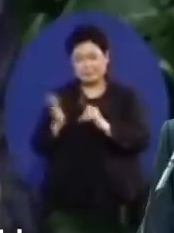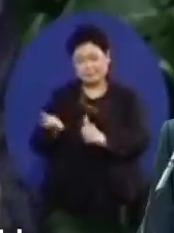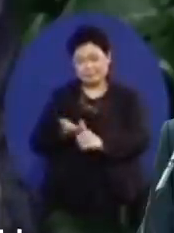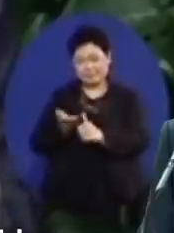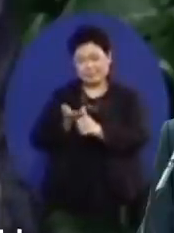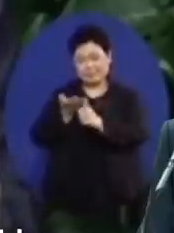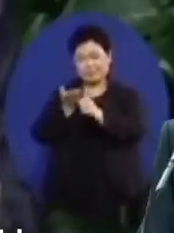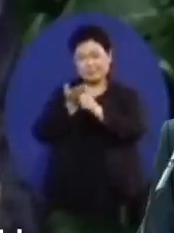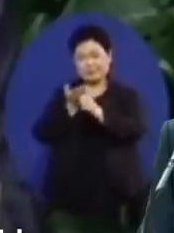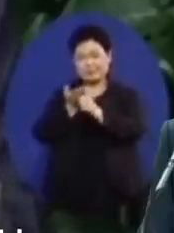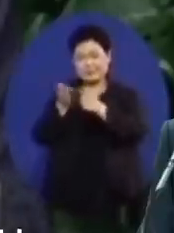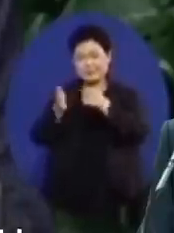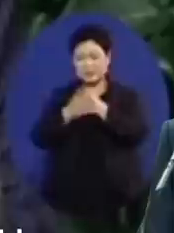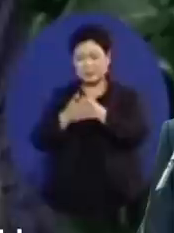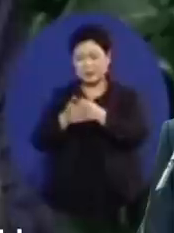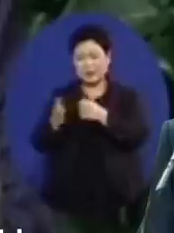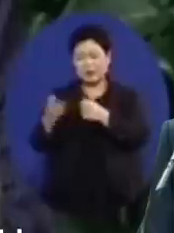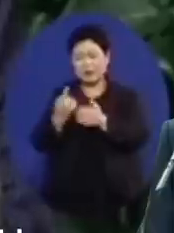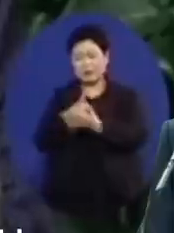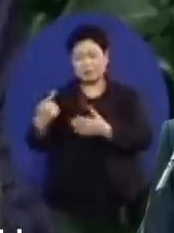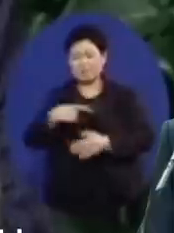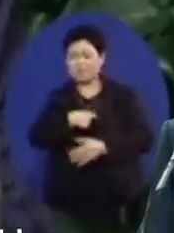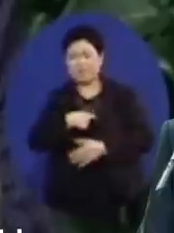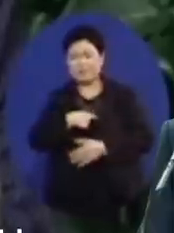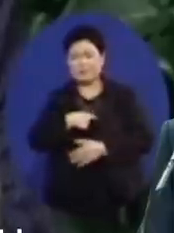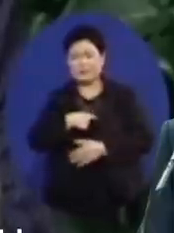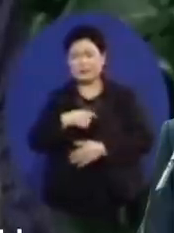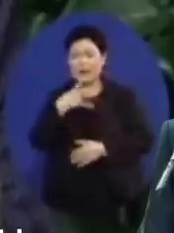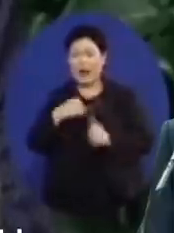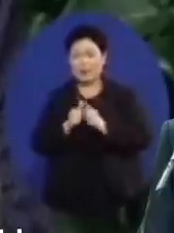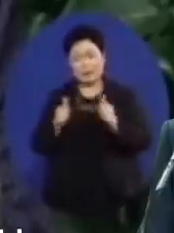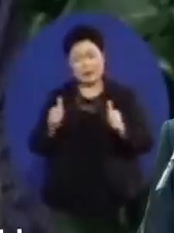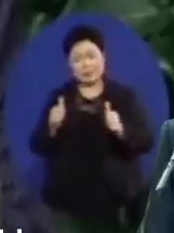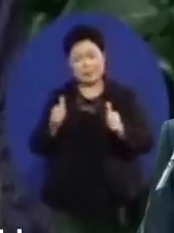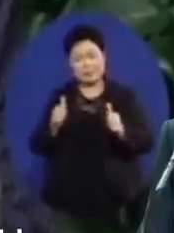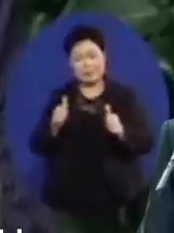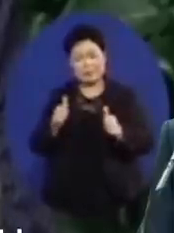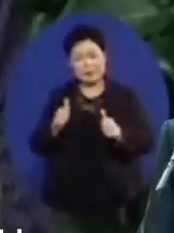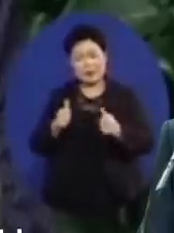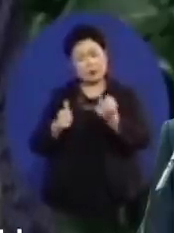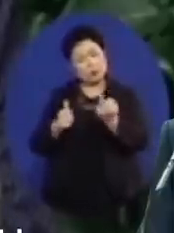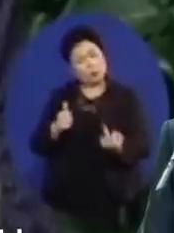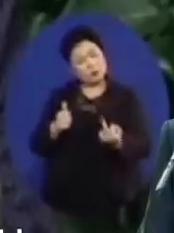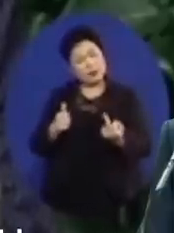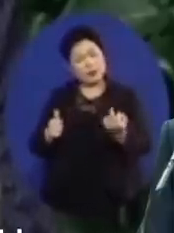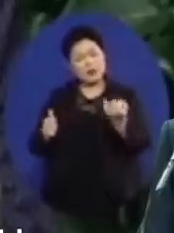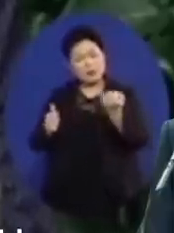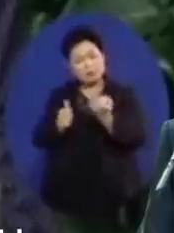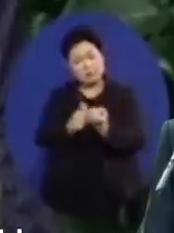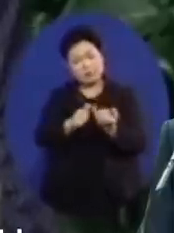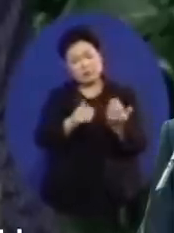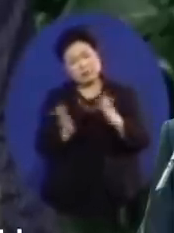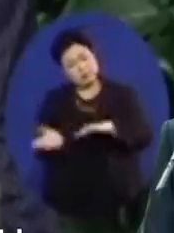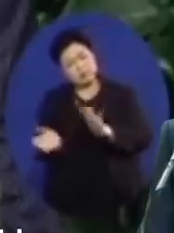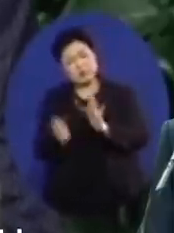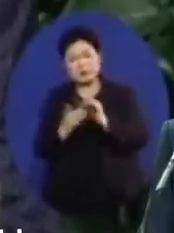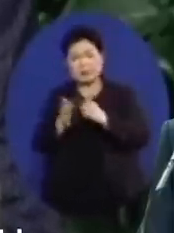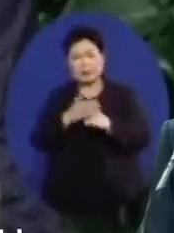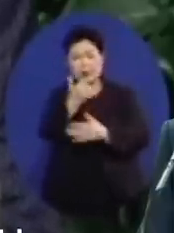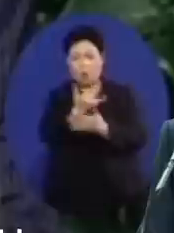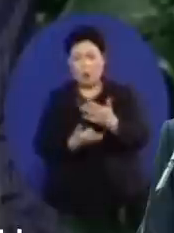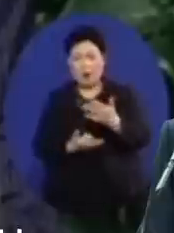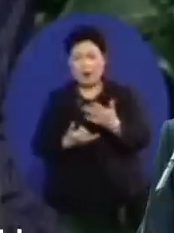자라면서 떠나지를 원치 않습니다. 아마 아브라함의 동생 네베가 세상을 뜬가 봅니다. 고아가 된